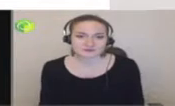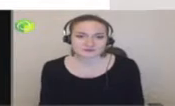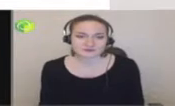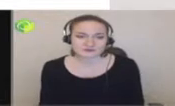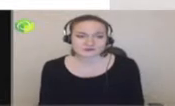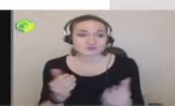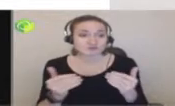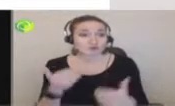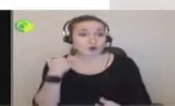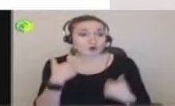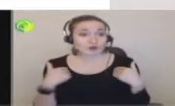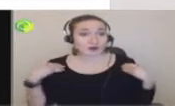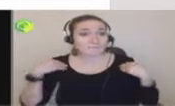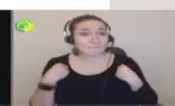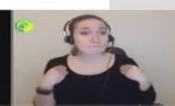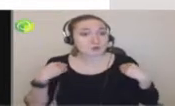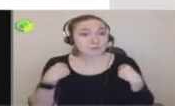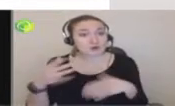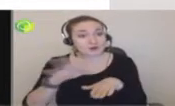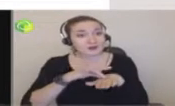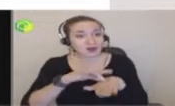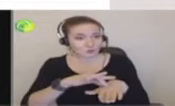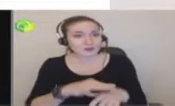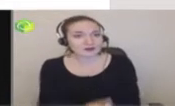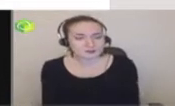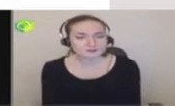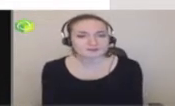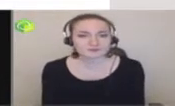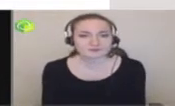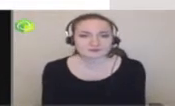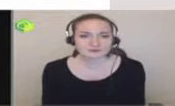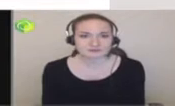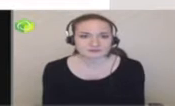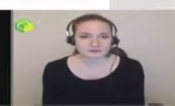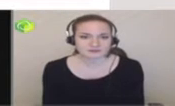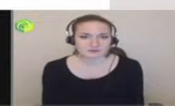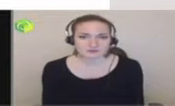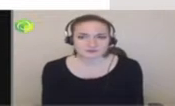Handicap moteur, l'accompagnement de Jean-Claude Turpin aux éditions Graines d'auteur.